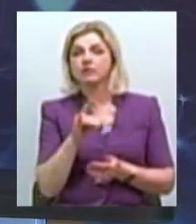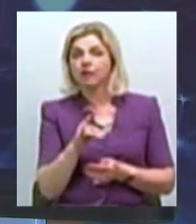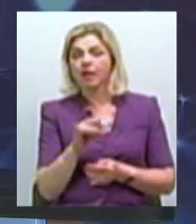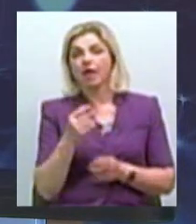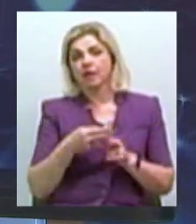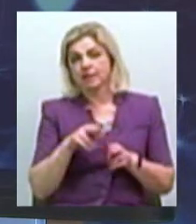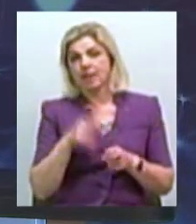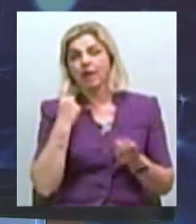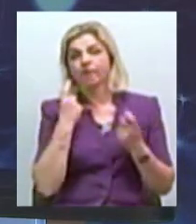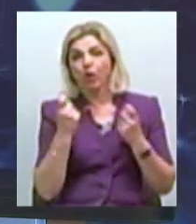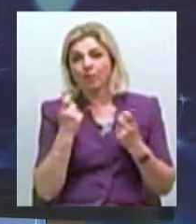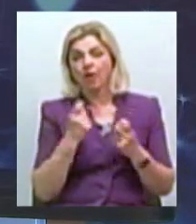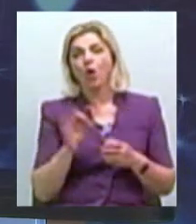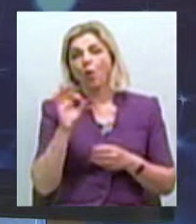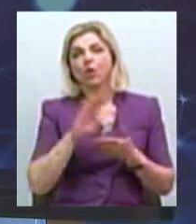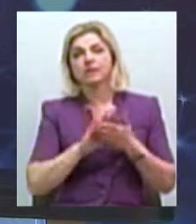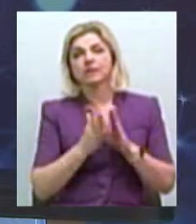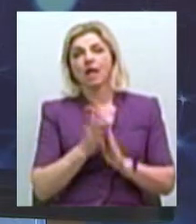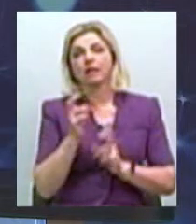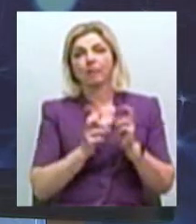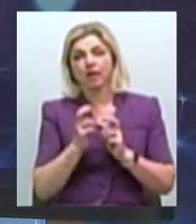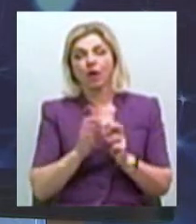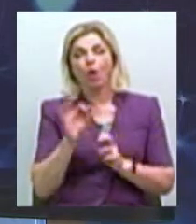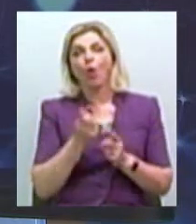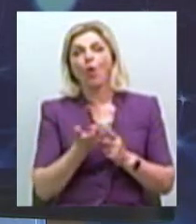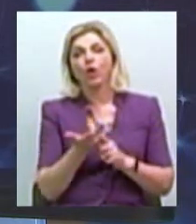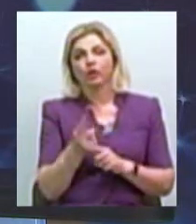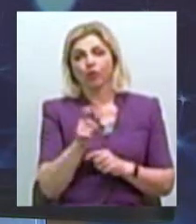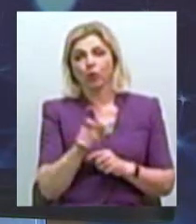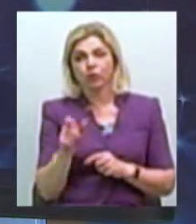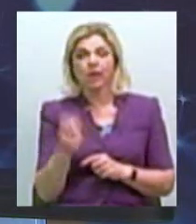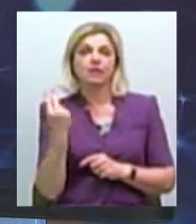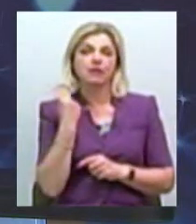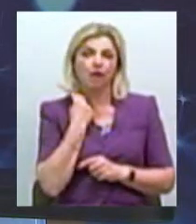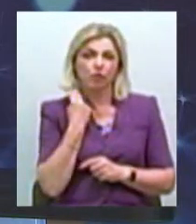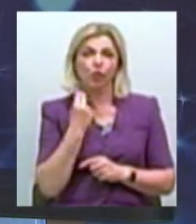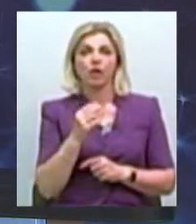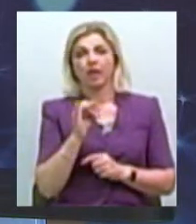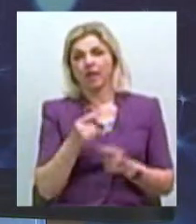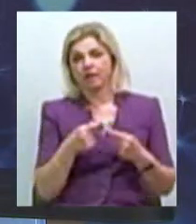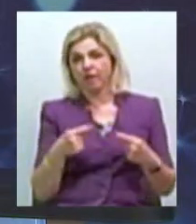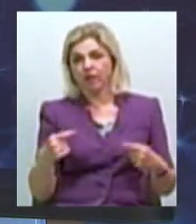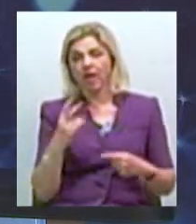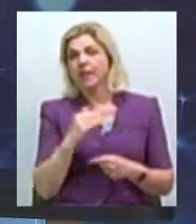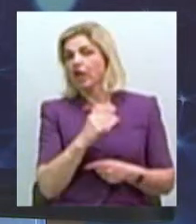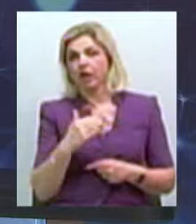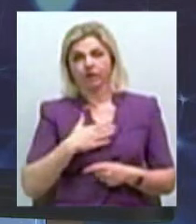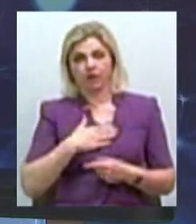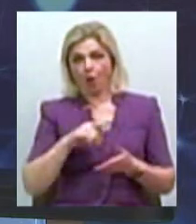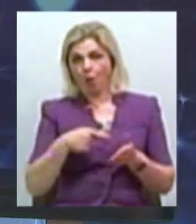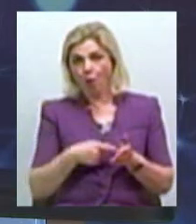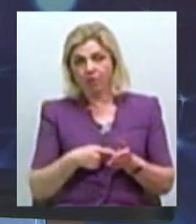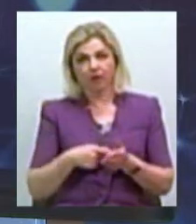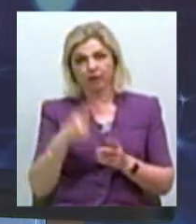вся інформація щодо стану підприємства, щодо кількості людей, заборгованості і так далі, вона на рівень нашої області не